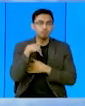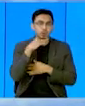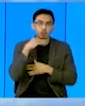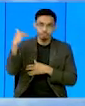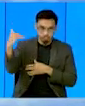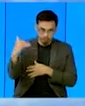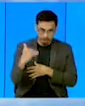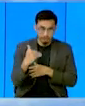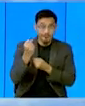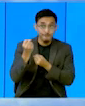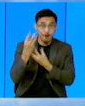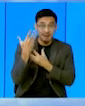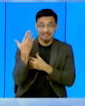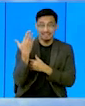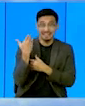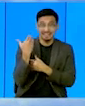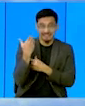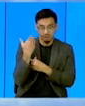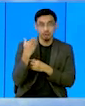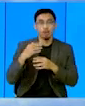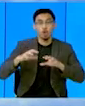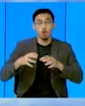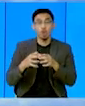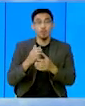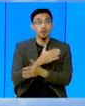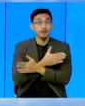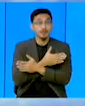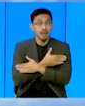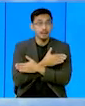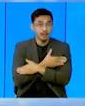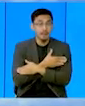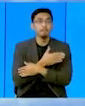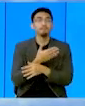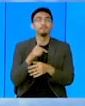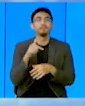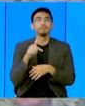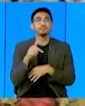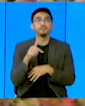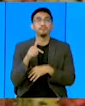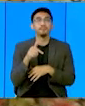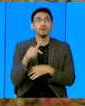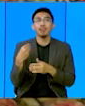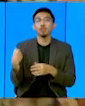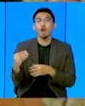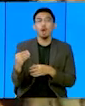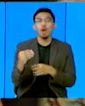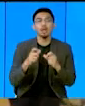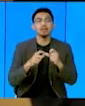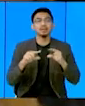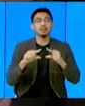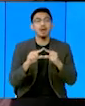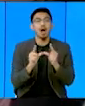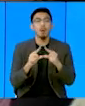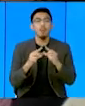terakhir yang kami dapatkan rombongan jenazah e ke-10 jenazah ini sudah berada di tol Sawangan eh Depok Jawa